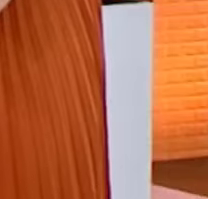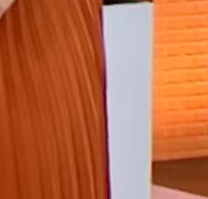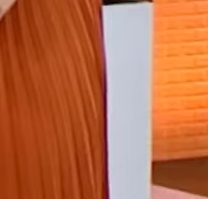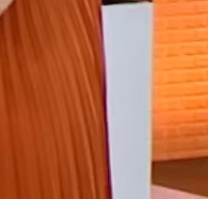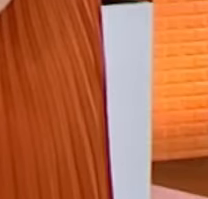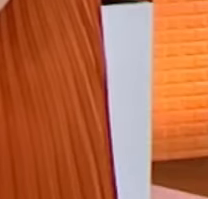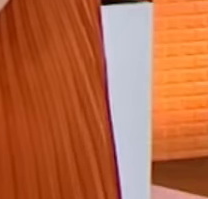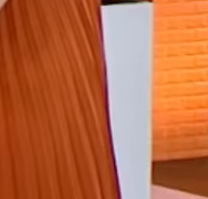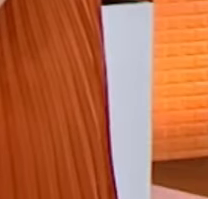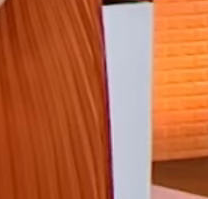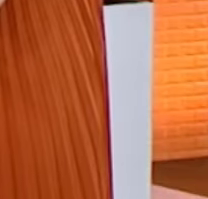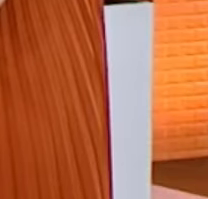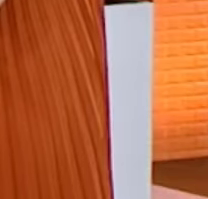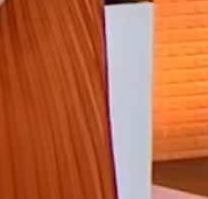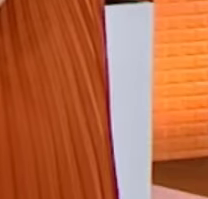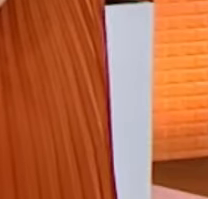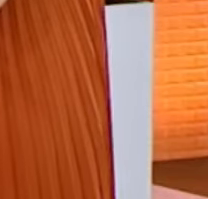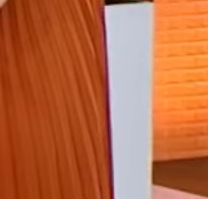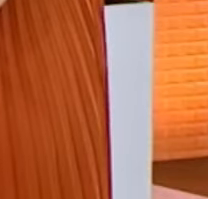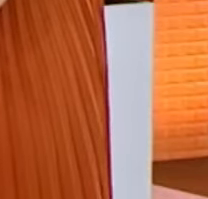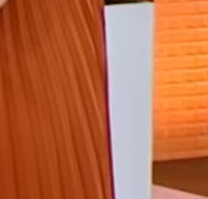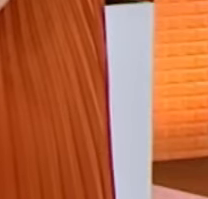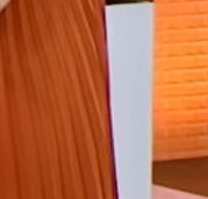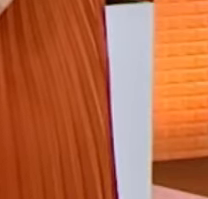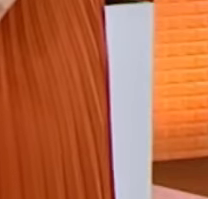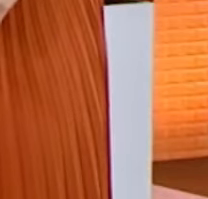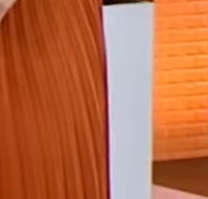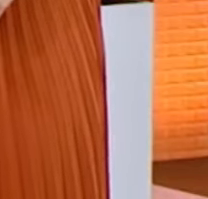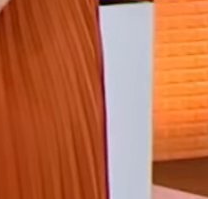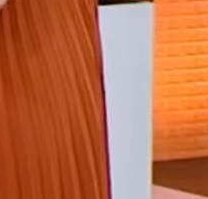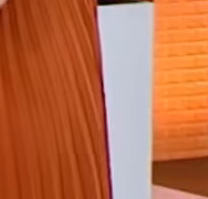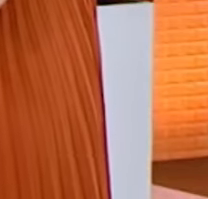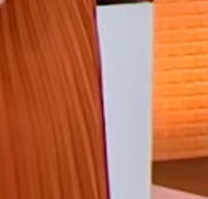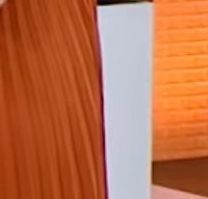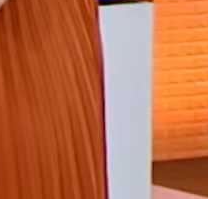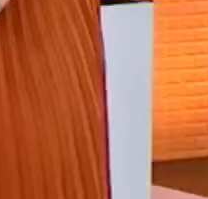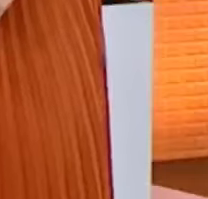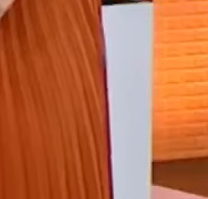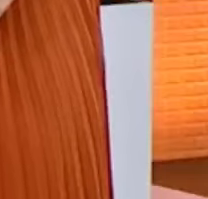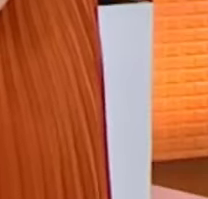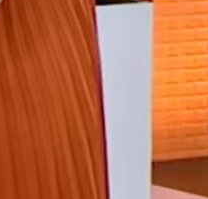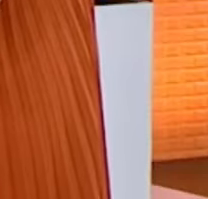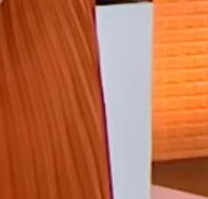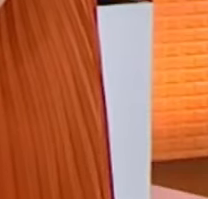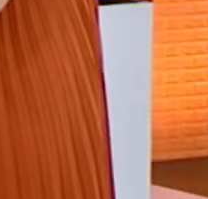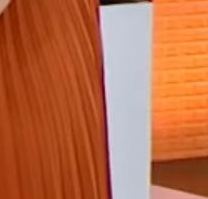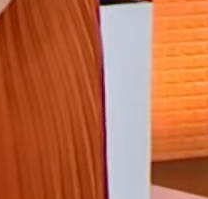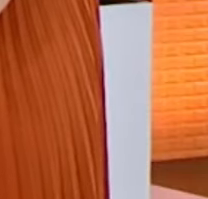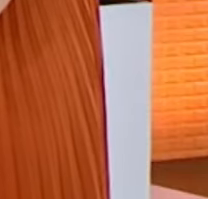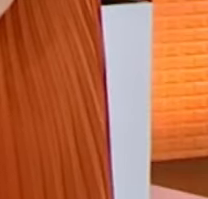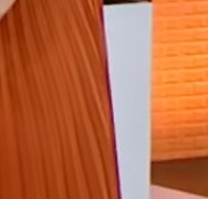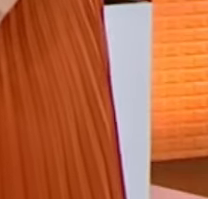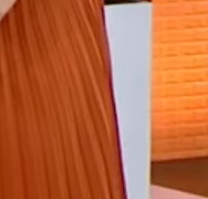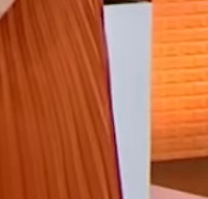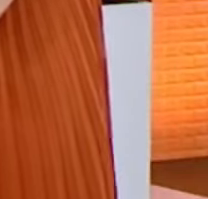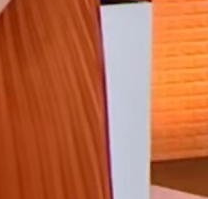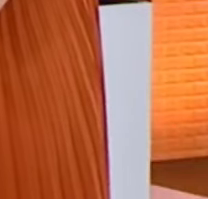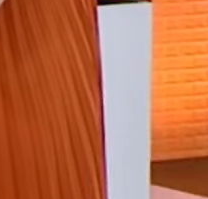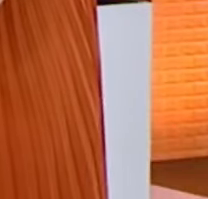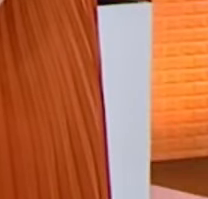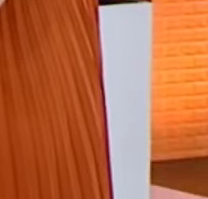Mga kapuso, para una ka sa mga balita, mag-subscribe sa GMA Integrated News sa YouTube. Sa mga kapuso abroad, subaybayan